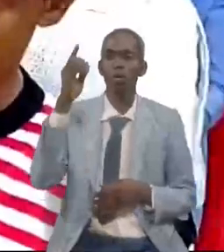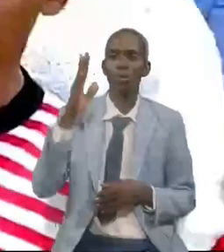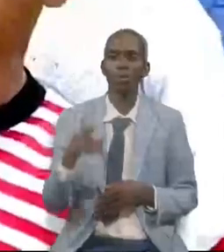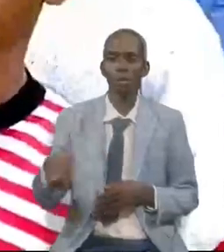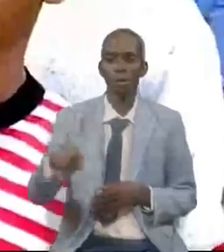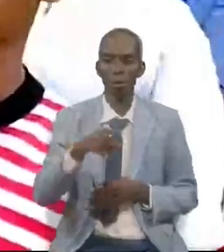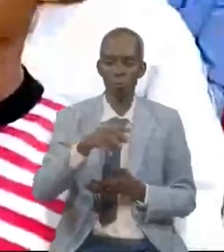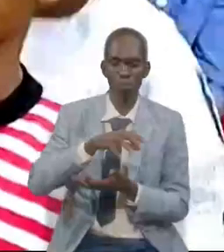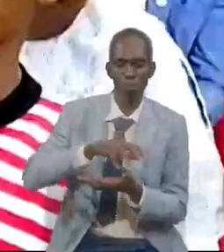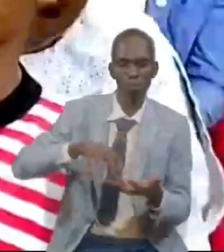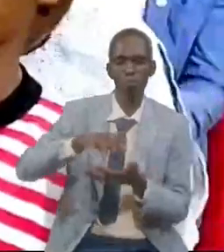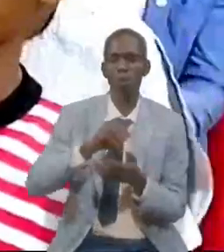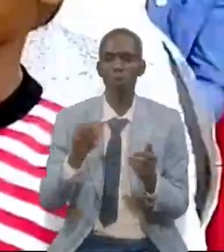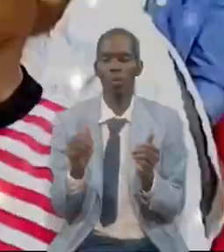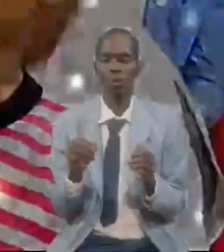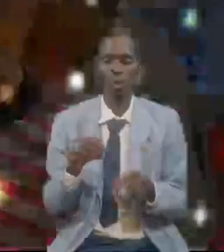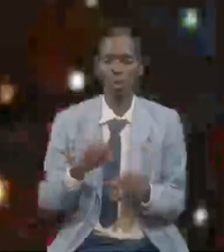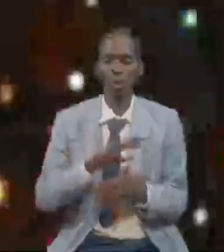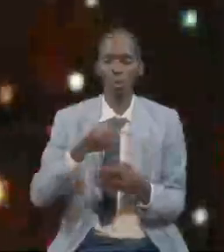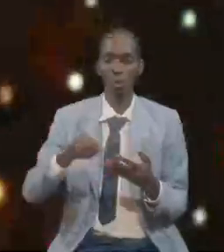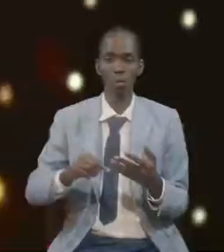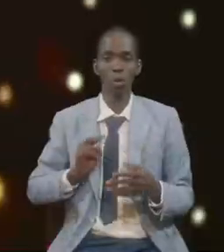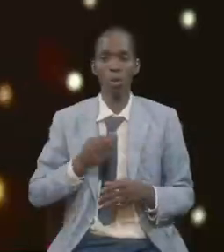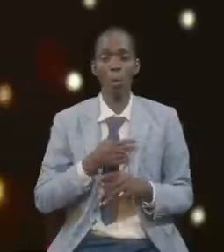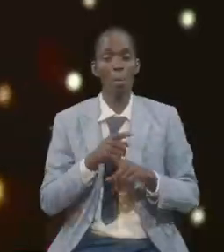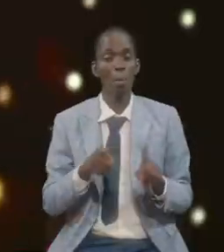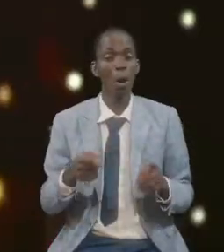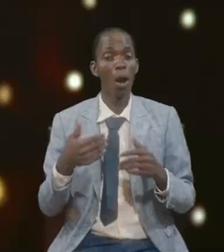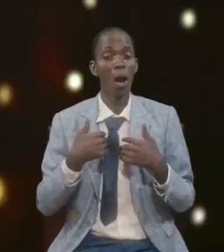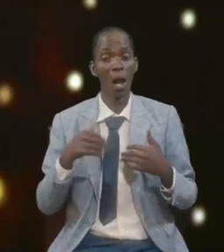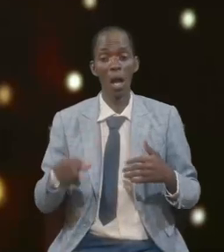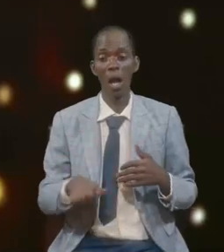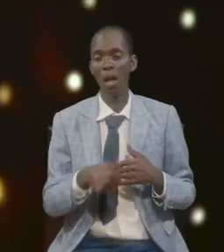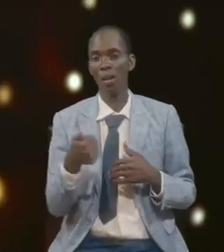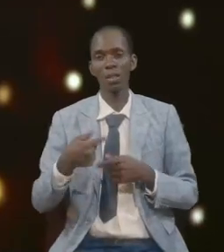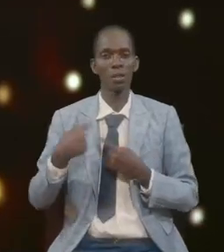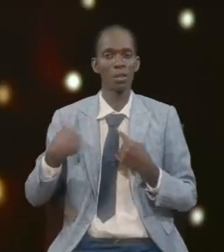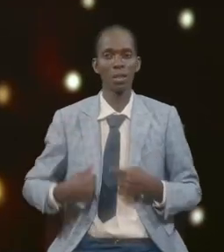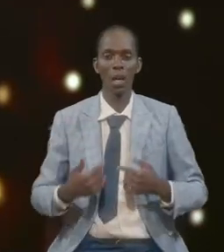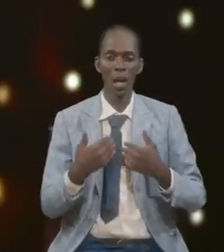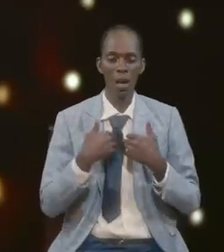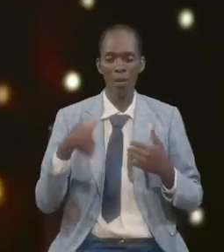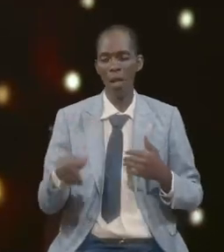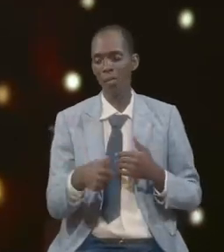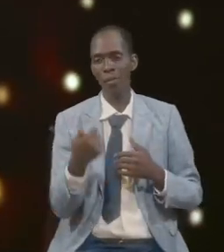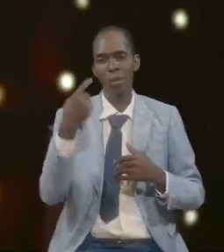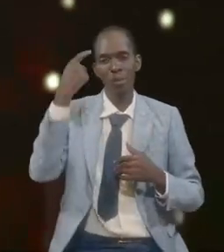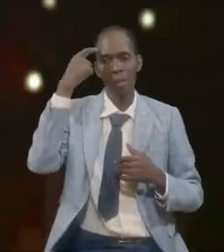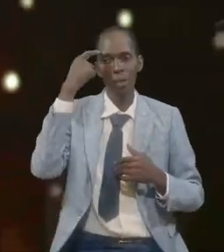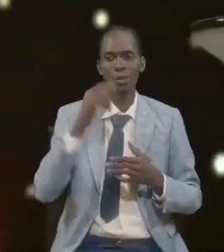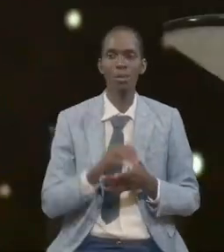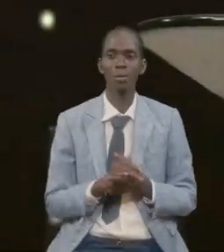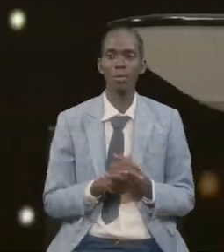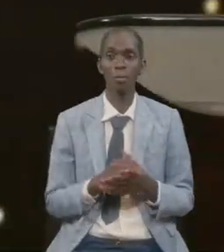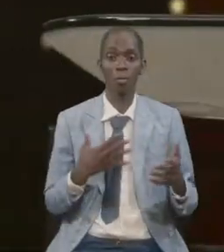Alors, ils se mélangent avec nous, mais ils ont un autre cœur, ils ont un autre esprit.